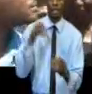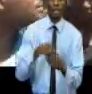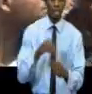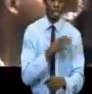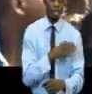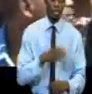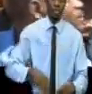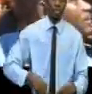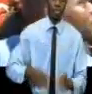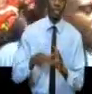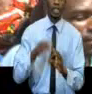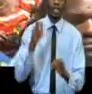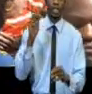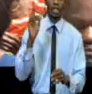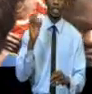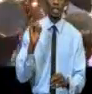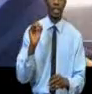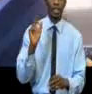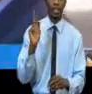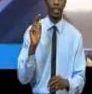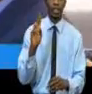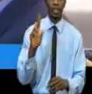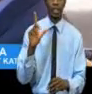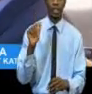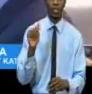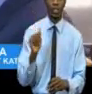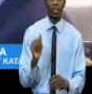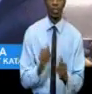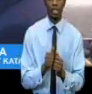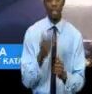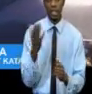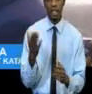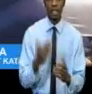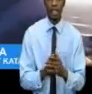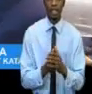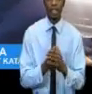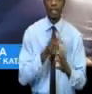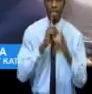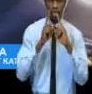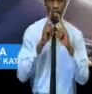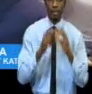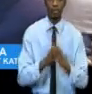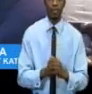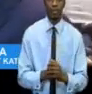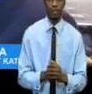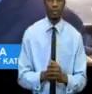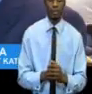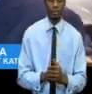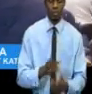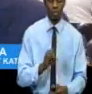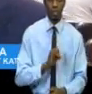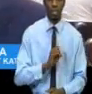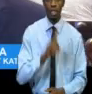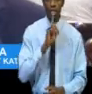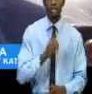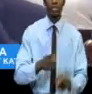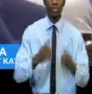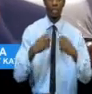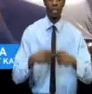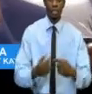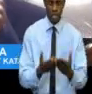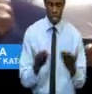Likasi, que le monde s'est réuni. Nilikuya hapa zaidi sawa vile mimi niambia